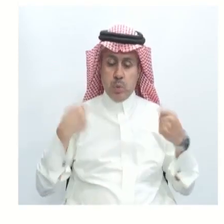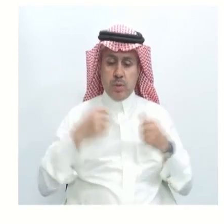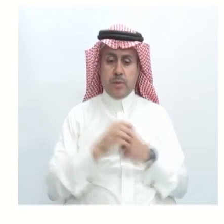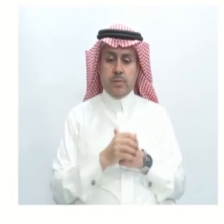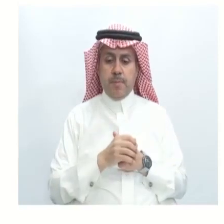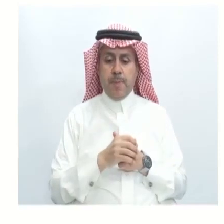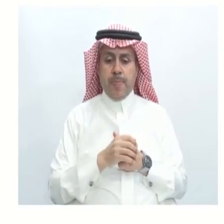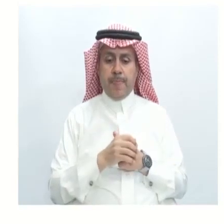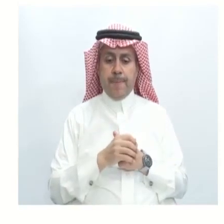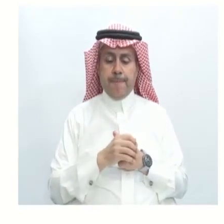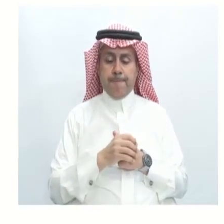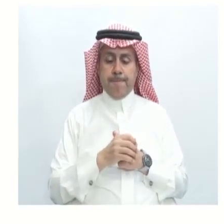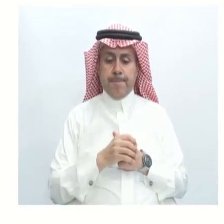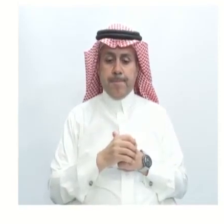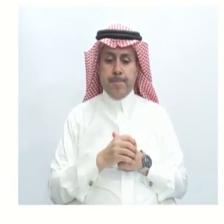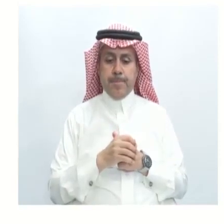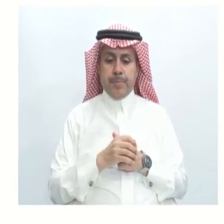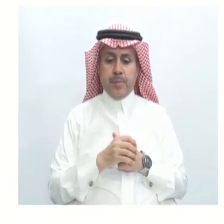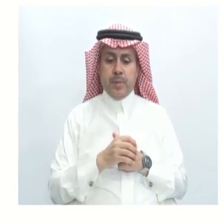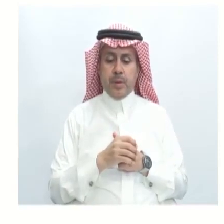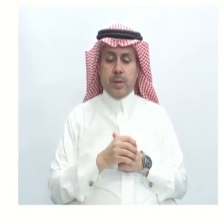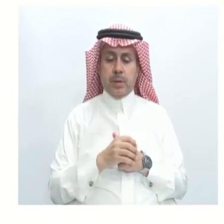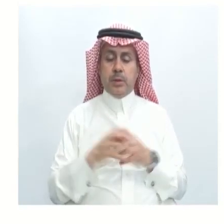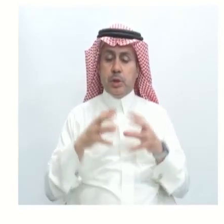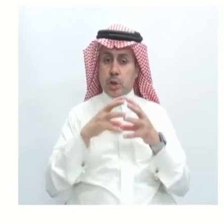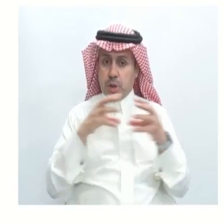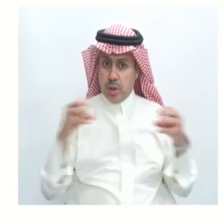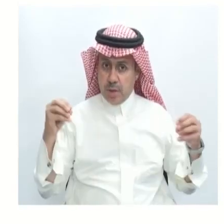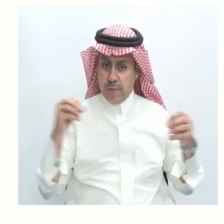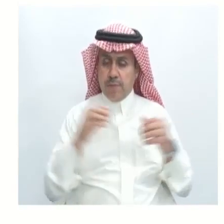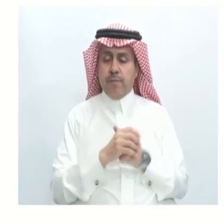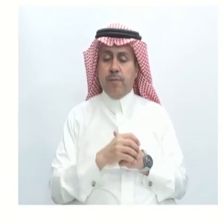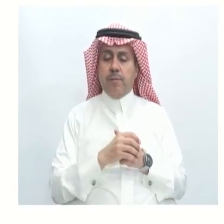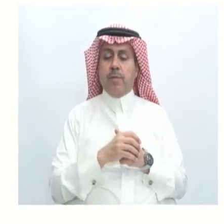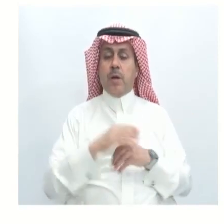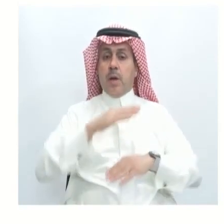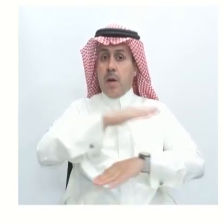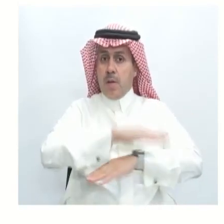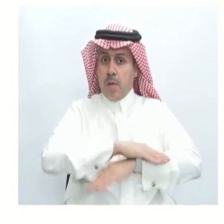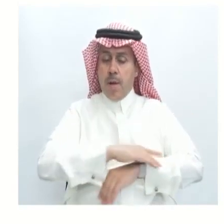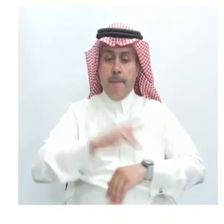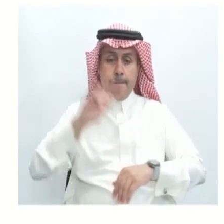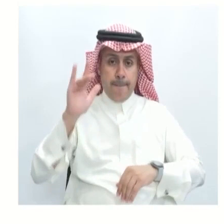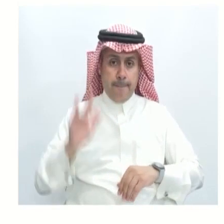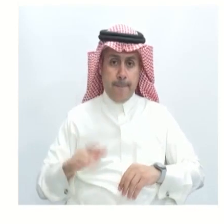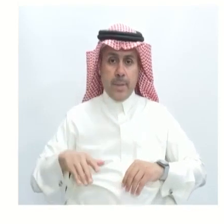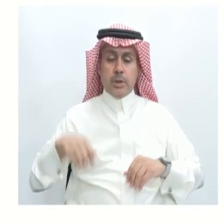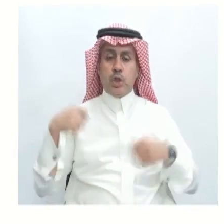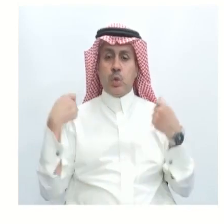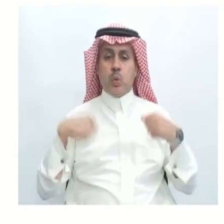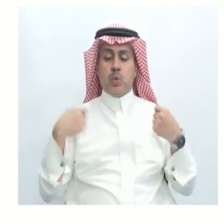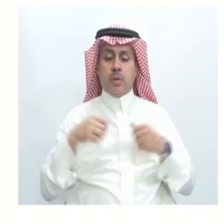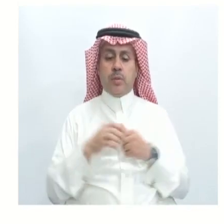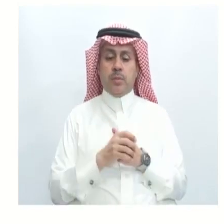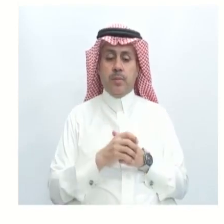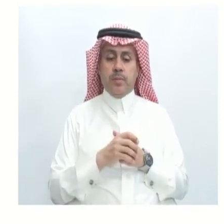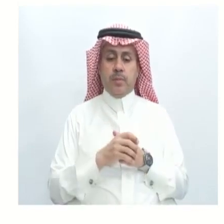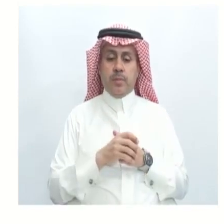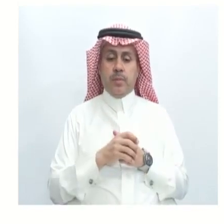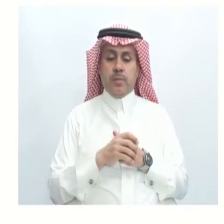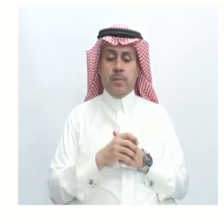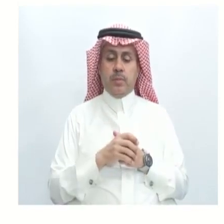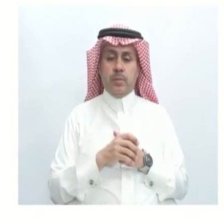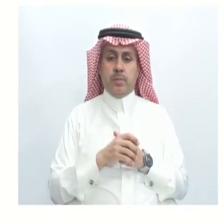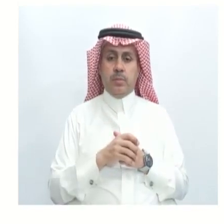بيان لتعريف بنظام مجلس الوزراء وذكرنا ان اداه الستار انها كانت امر